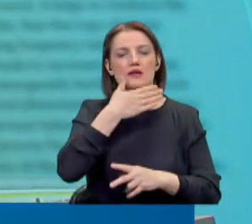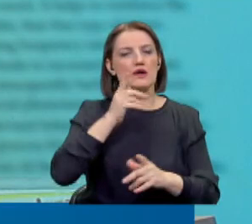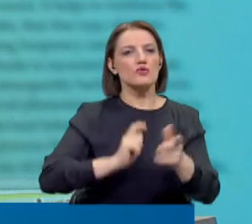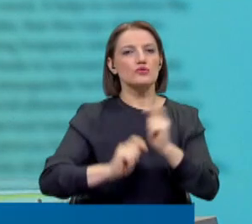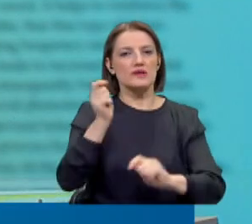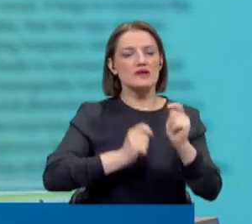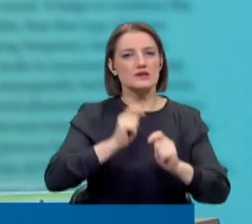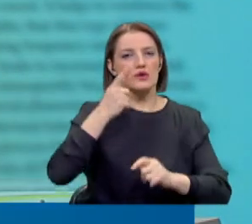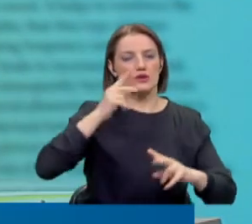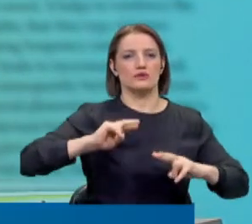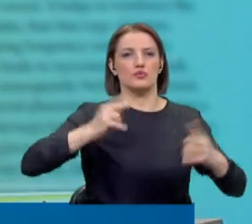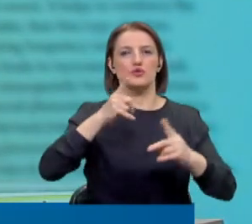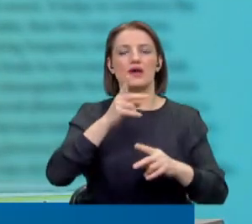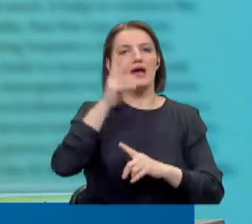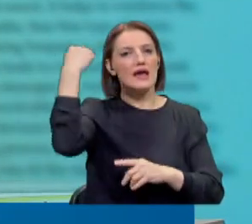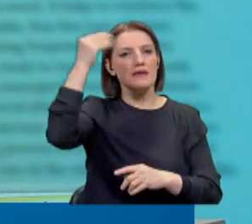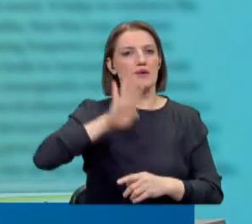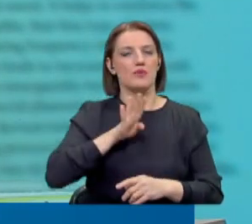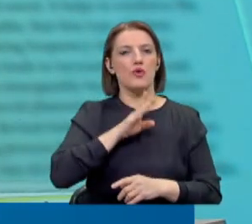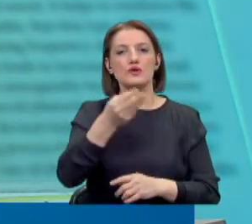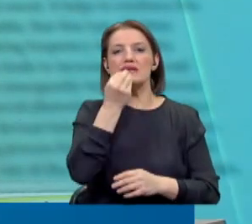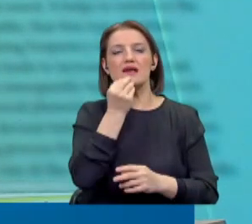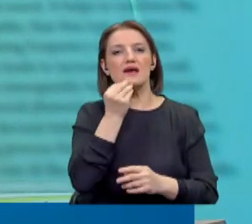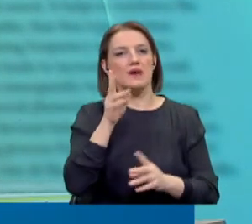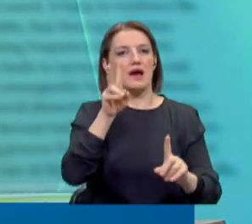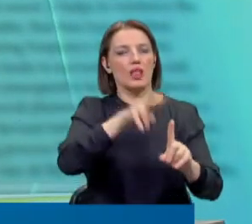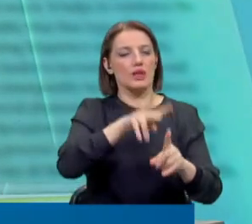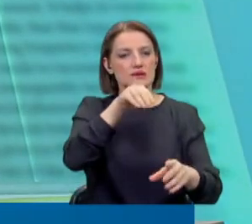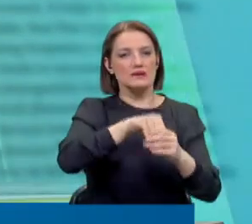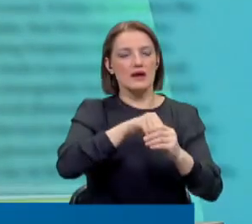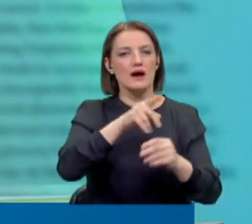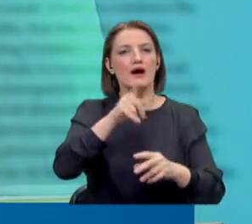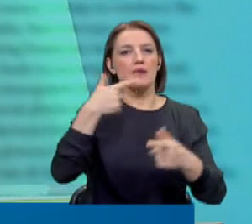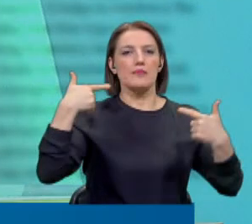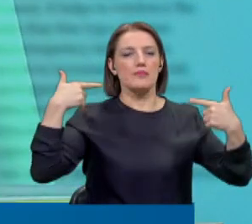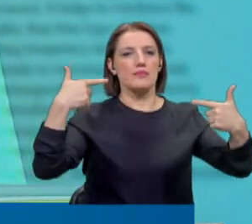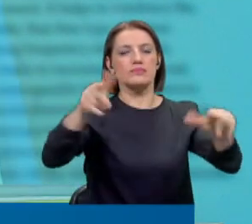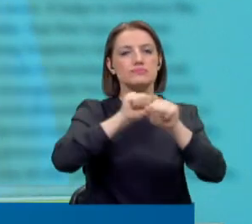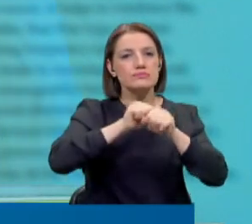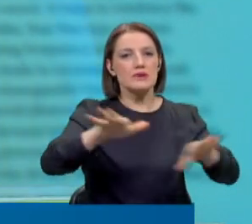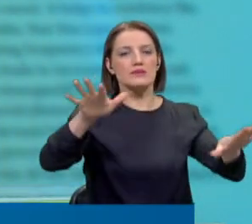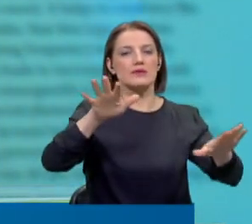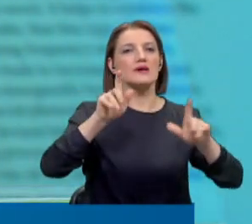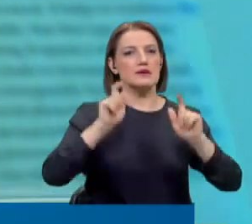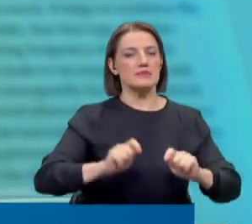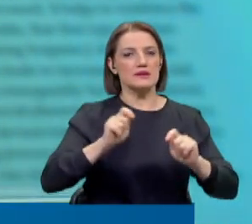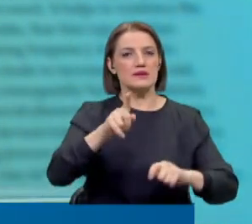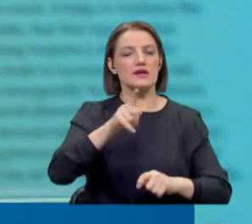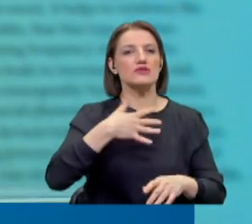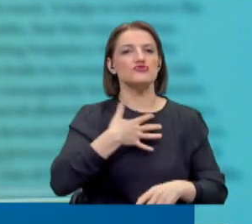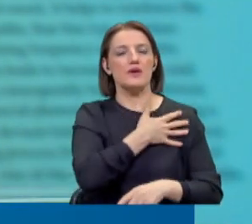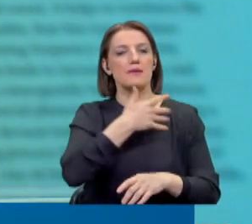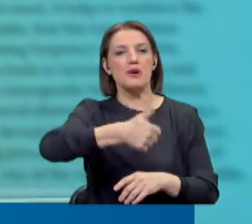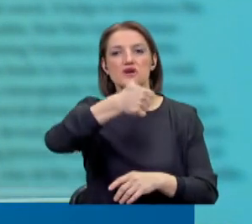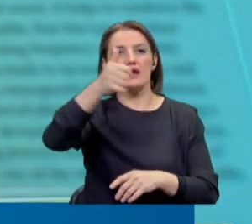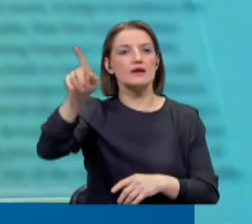İmamoğlu katıldığı yemekle ilgili Mobese görüntülerinin servis edilmesi ve CHP'li Başkanların dinlendiği iddiası